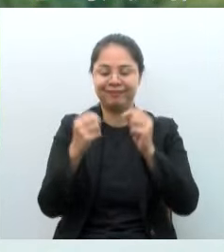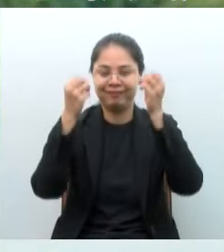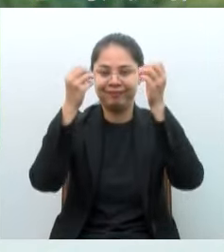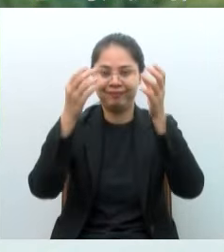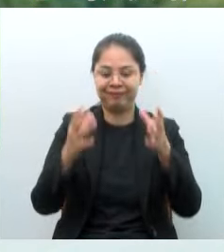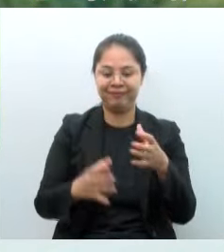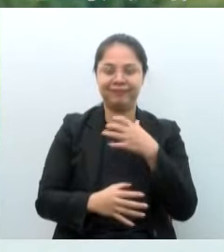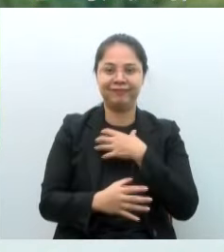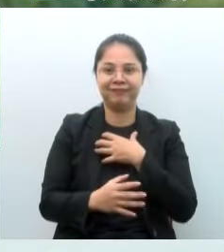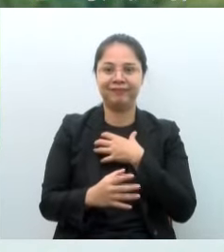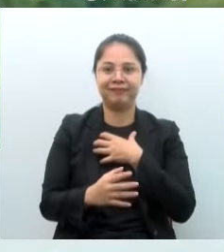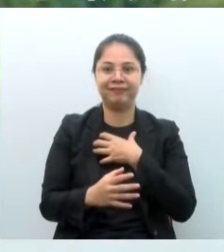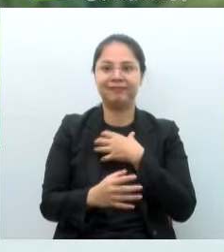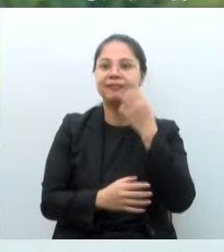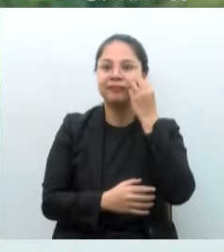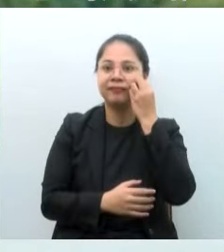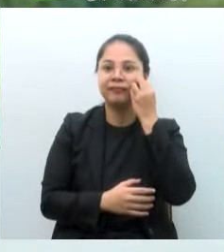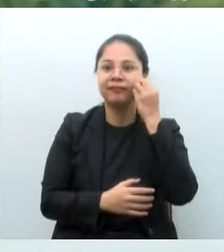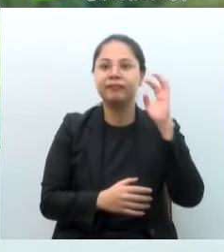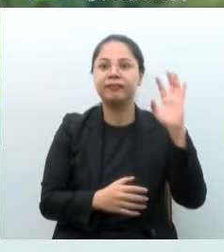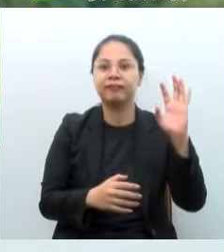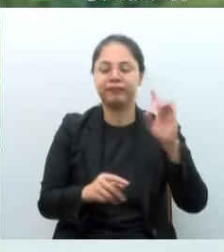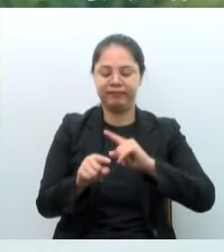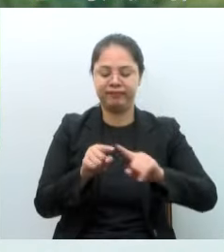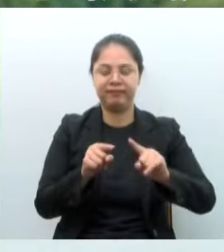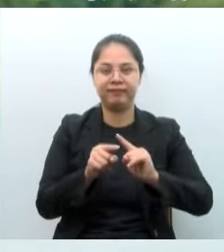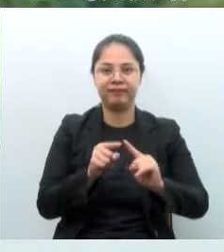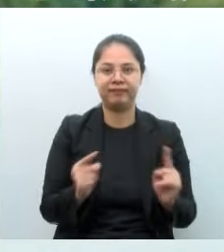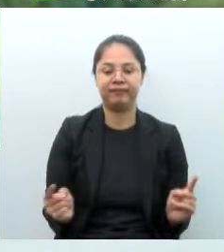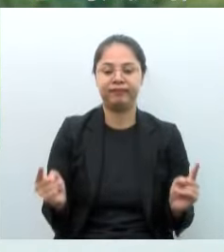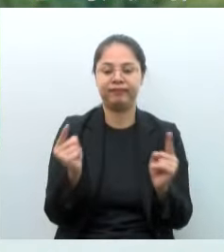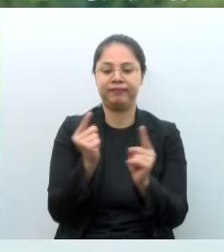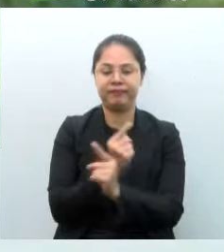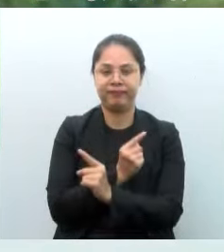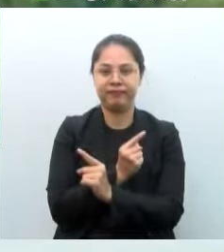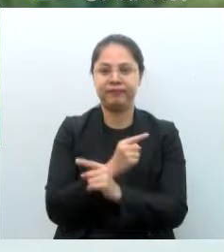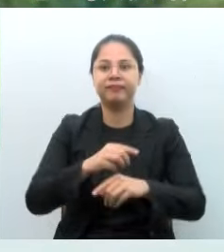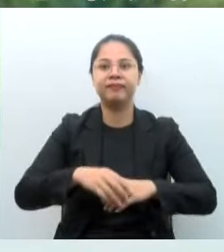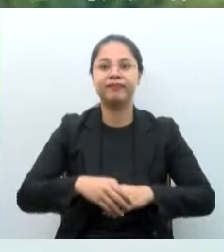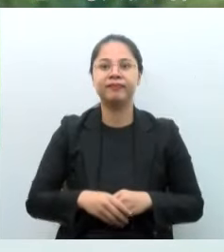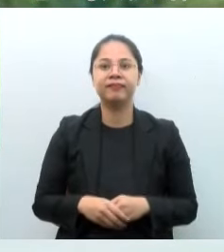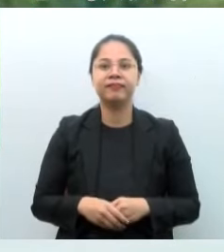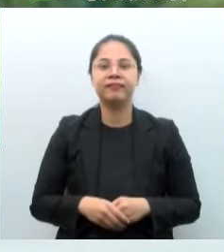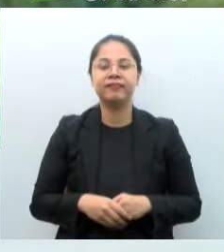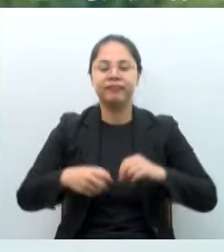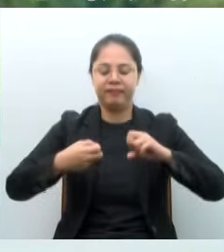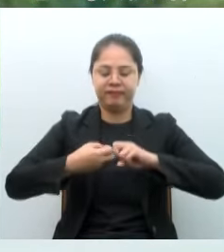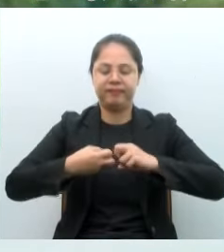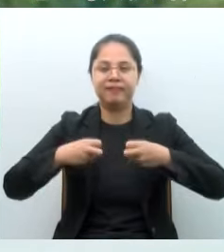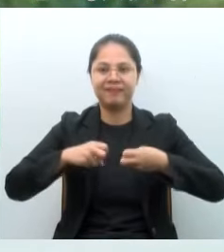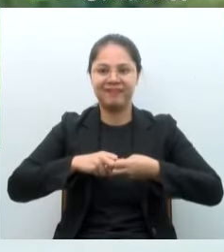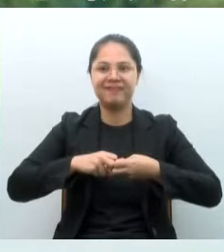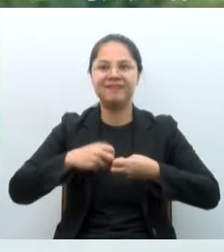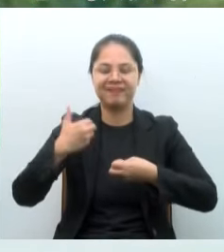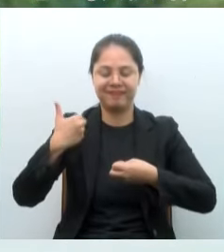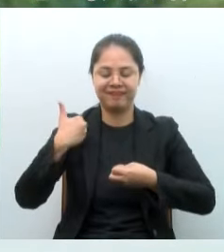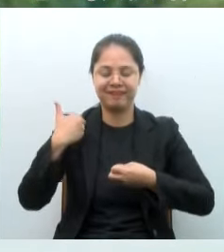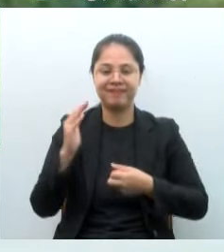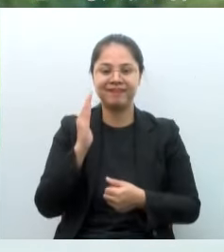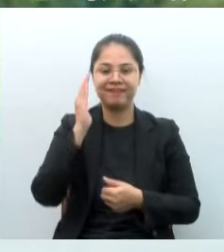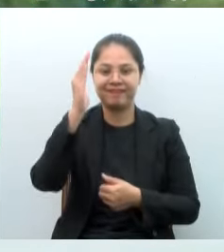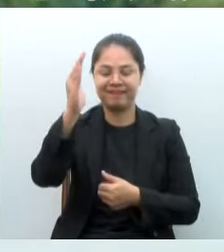ที่ต้องการย้ายกลับคืนภูมิลำเนาของตัวเองนะครับตรงนี้ก็คงจะเป็นปัญหาในภาคปฏิบัติบ้างนะครับแต่เราจะแก้ไขในโอกา